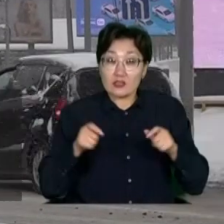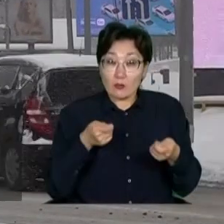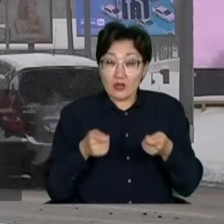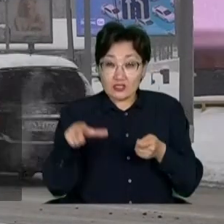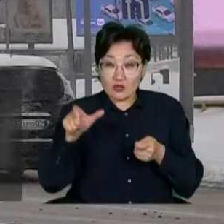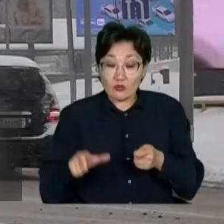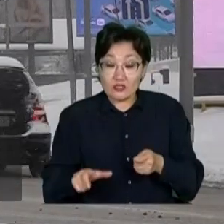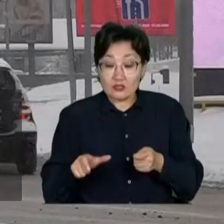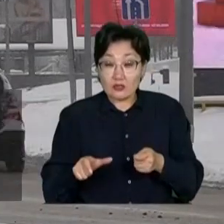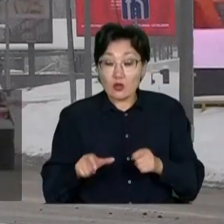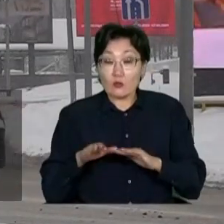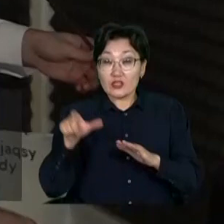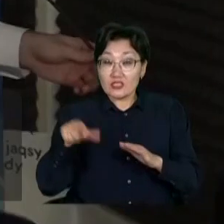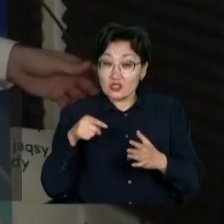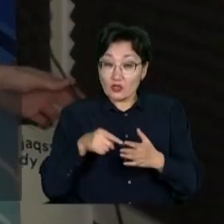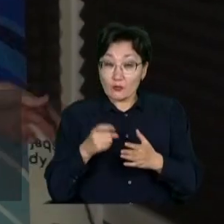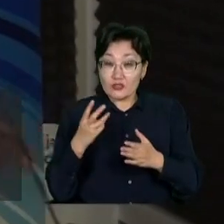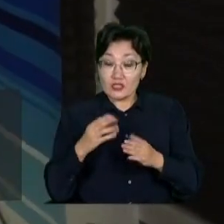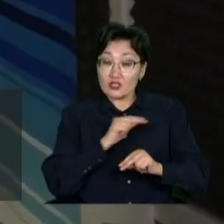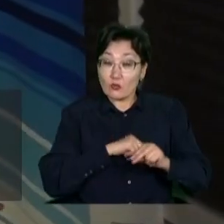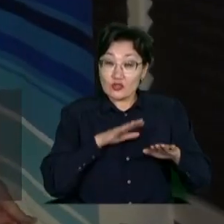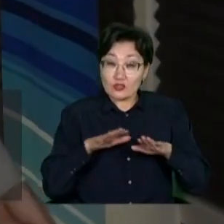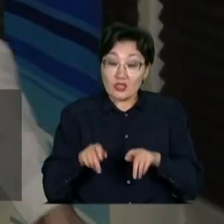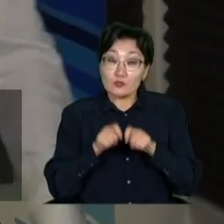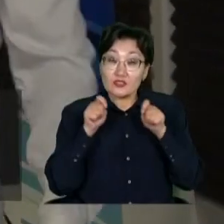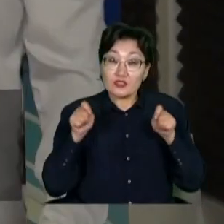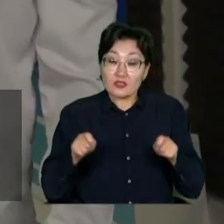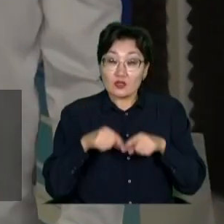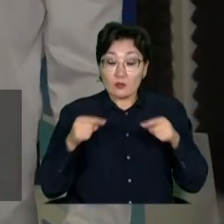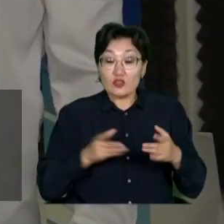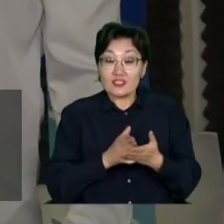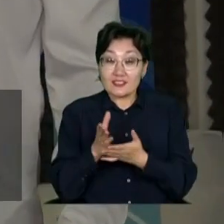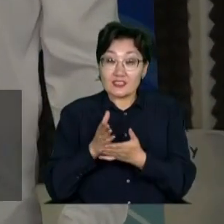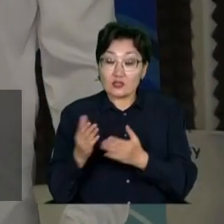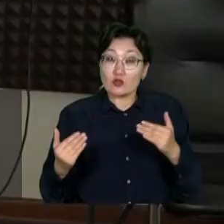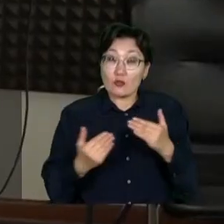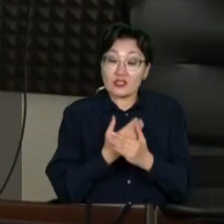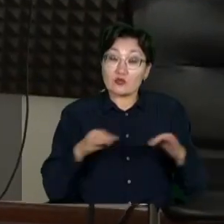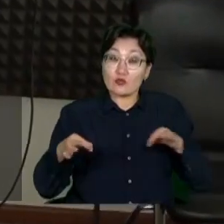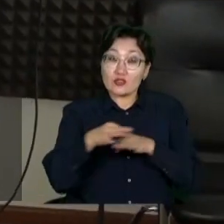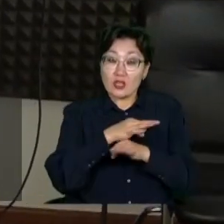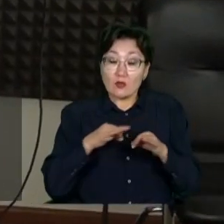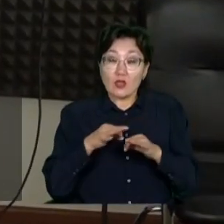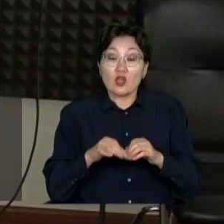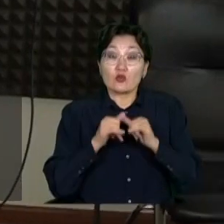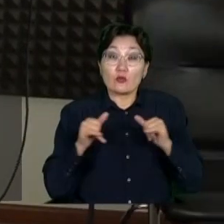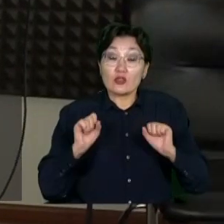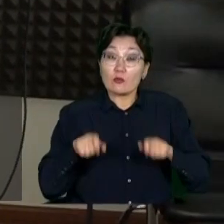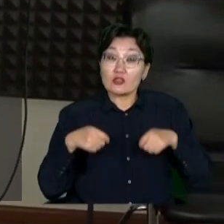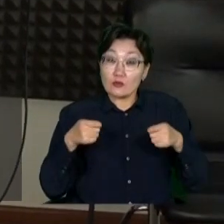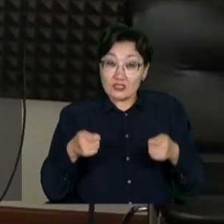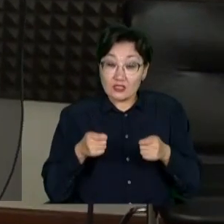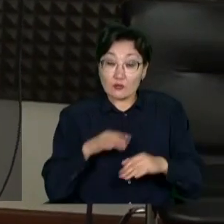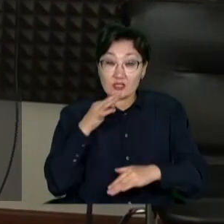Серік Алпысбайұлы. Бұл қалада бірнеше жұмыс орындарының құрылуына және түрлі салада инновациялық жобалардың көбеюіне мүмкіндік бермек.